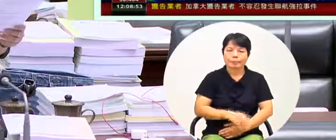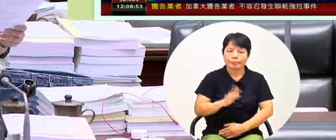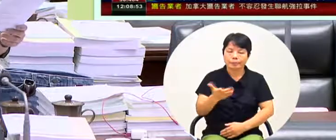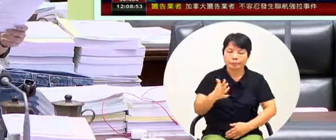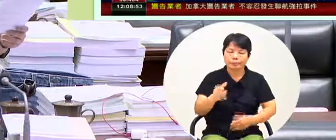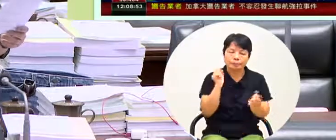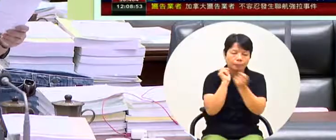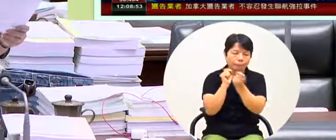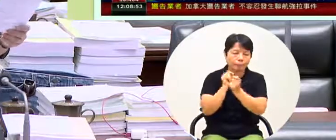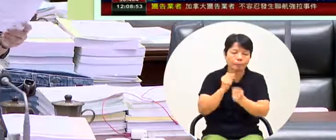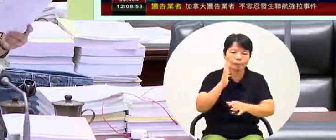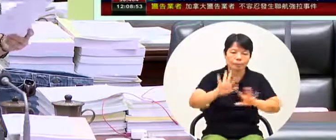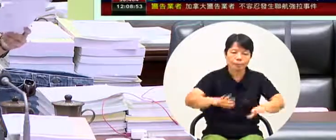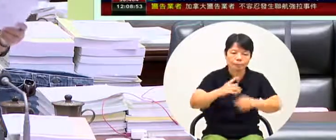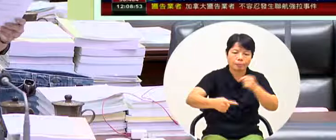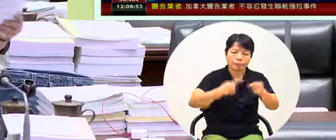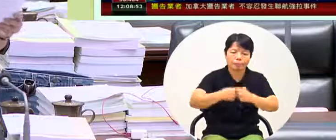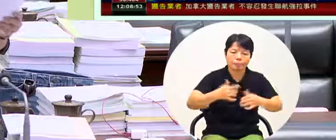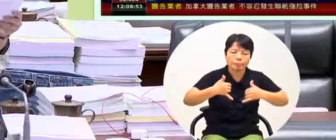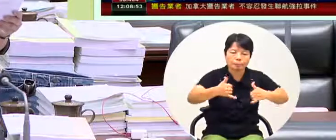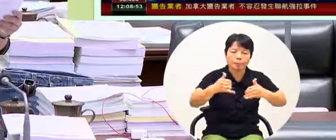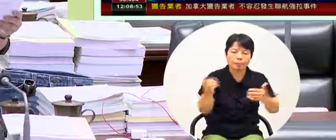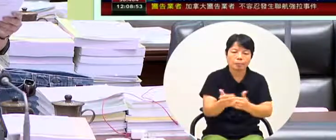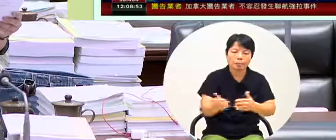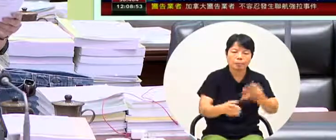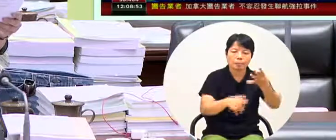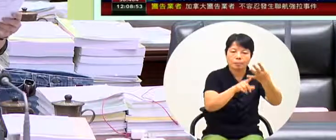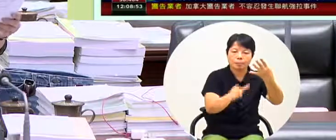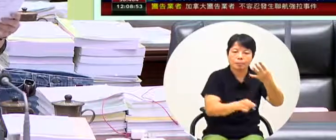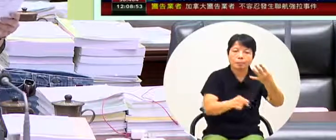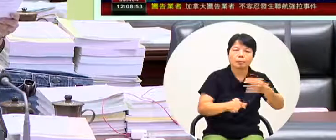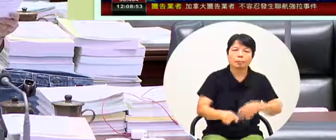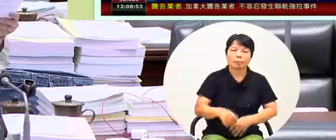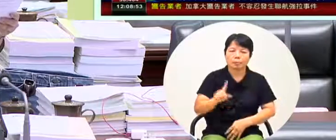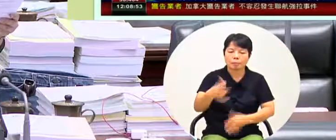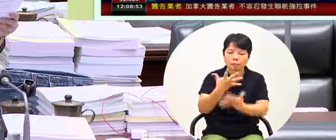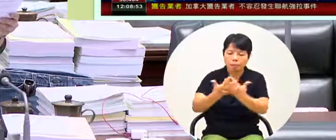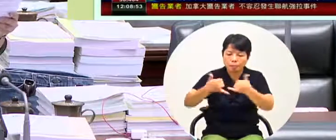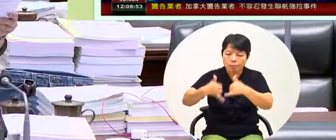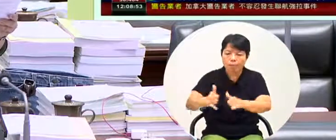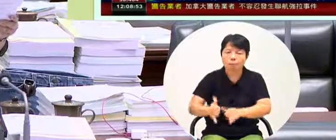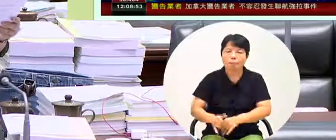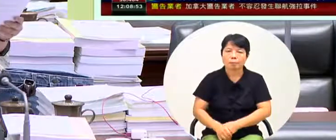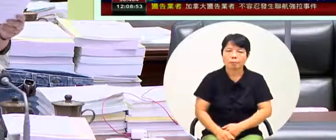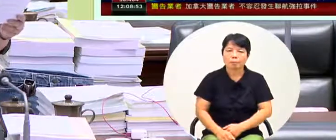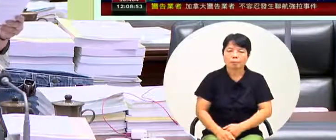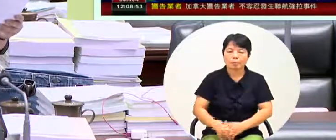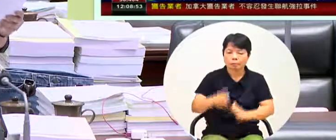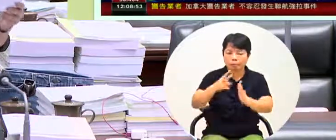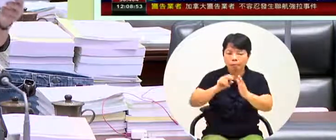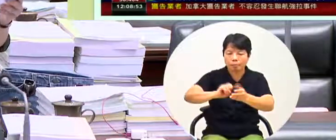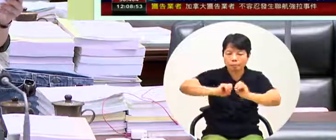题，在今年4月的时候，那个网路啊就有提到，就说光看就晕